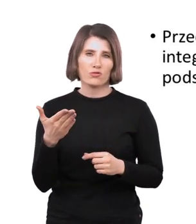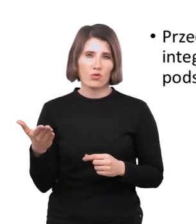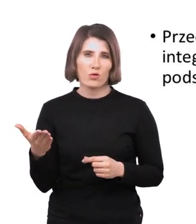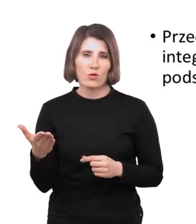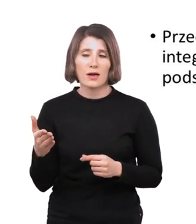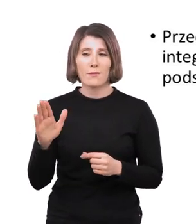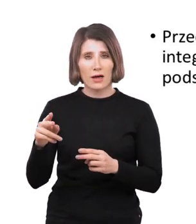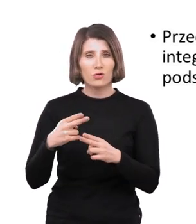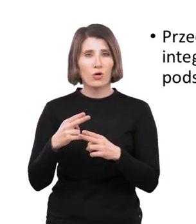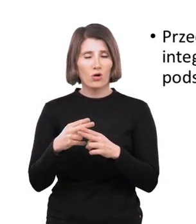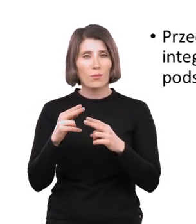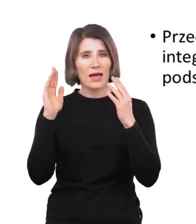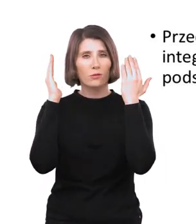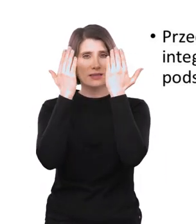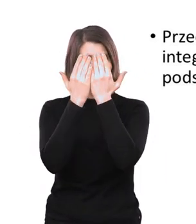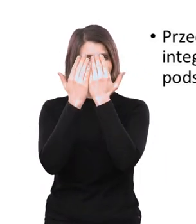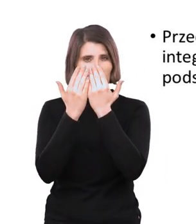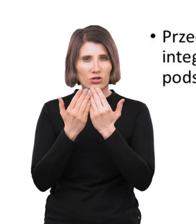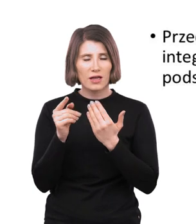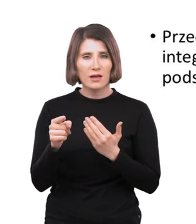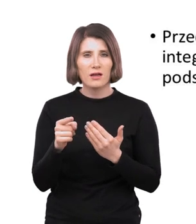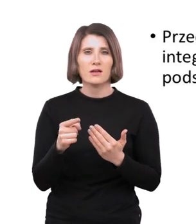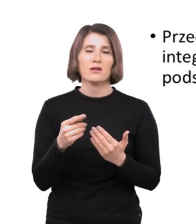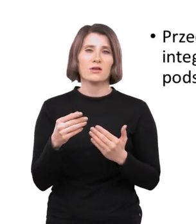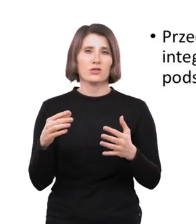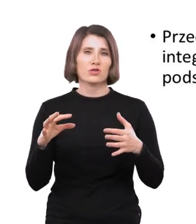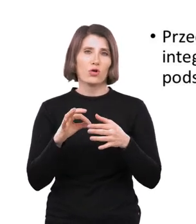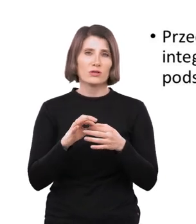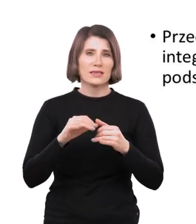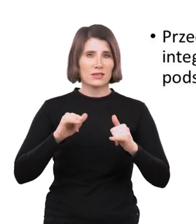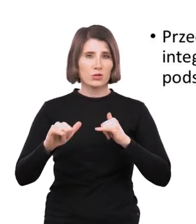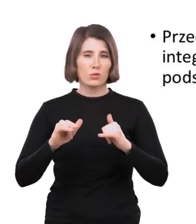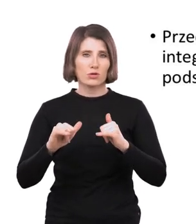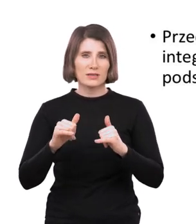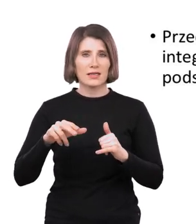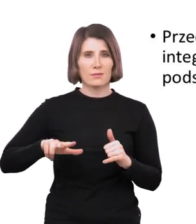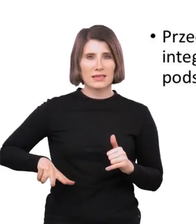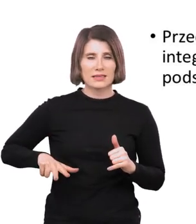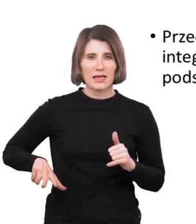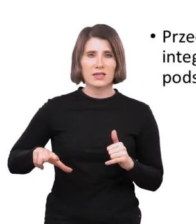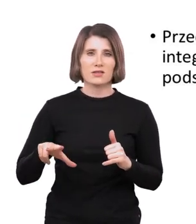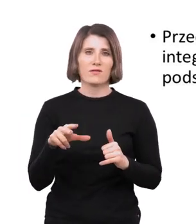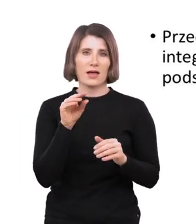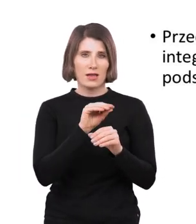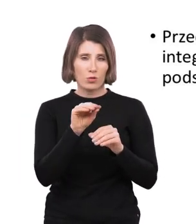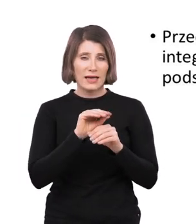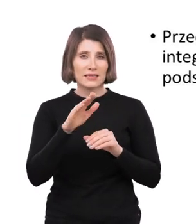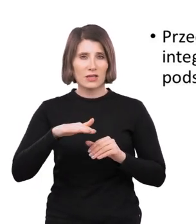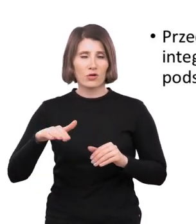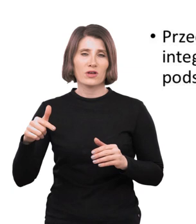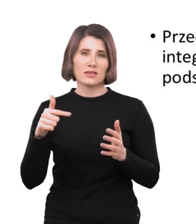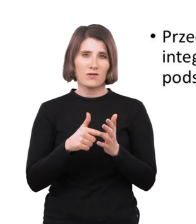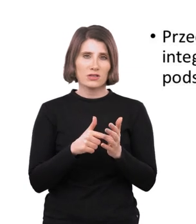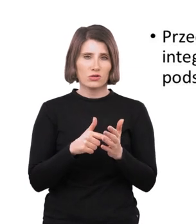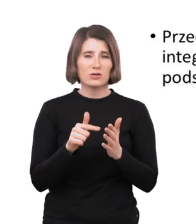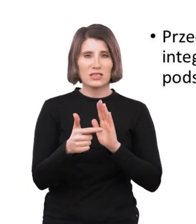osoby ze spektrum zaburzeń autystycznych zgodnie z rozporządzeniem Ministerstwa Edukacji Narodowej z 2017 roku w